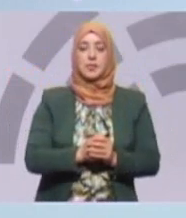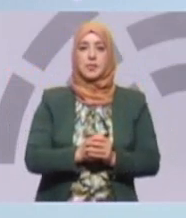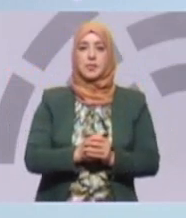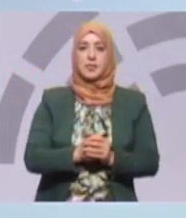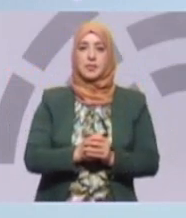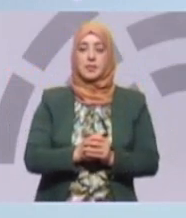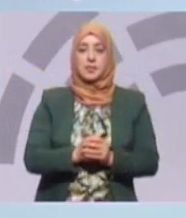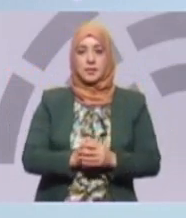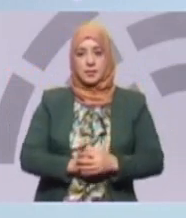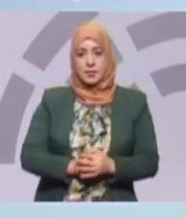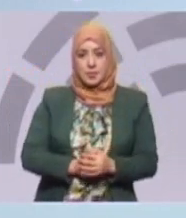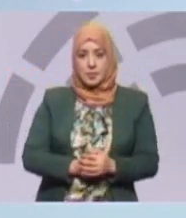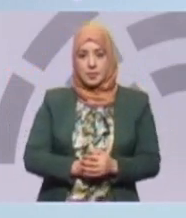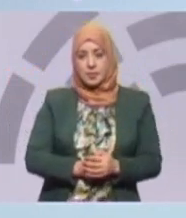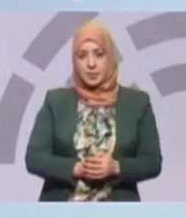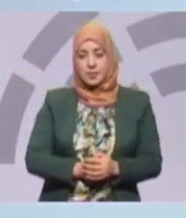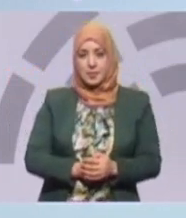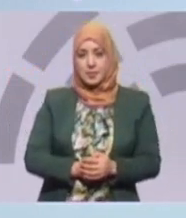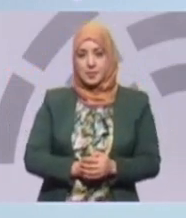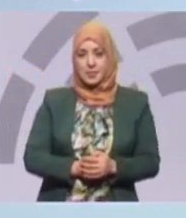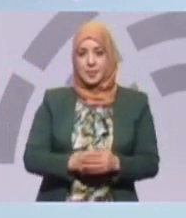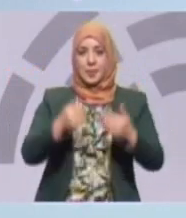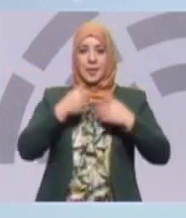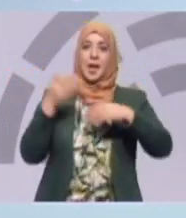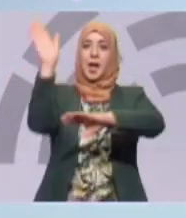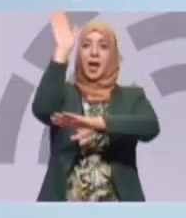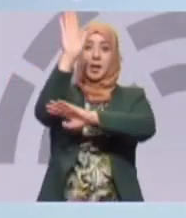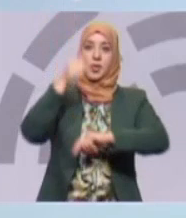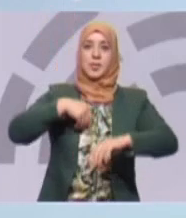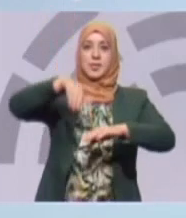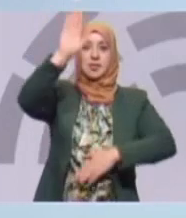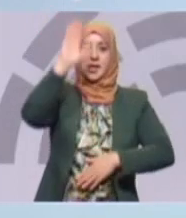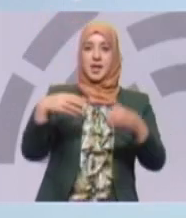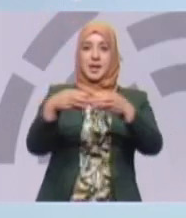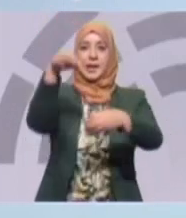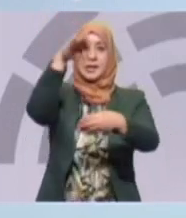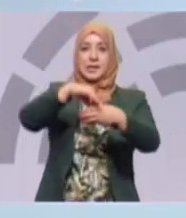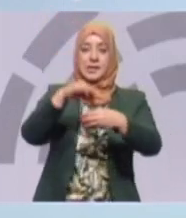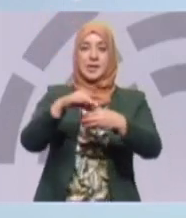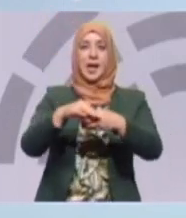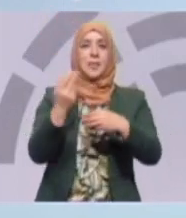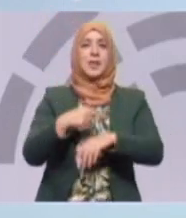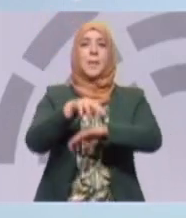الغزيلات الشماتره العثامنه انا نبيل الحداد مترشح الدائري الانتخابيه